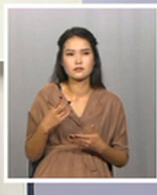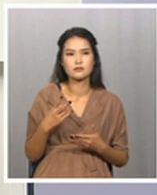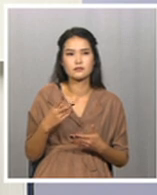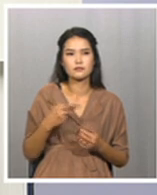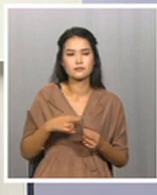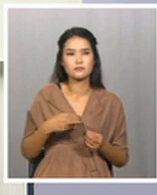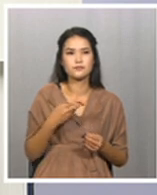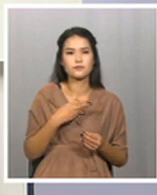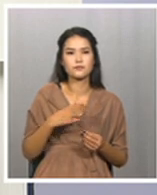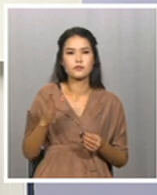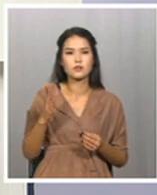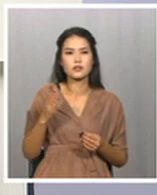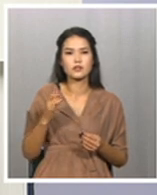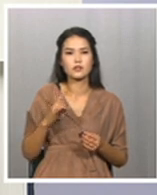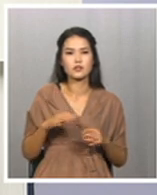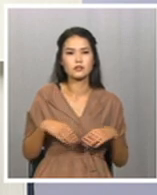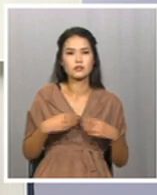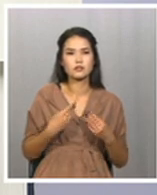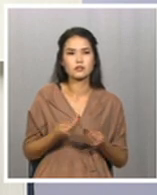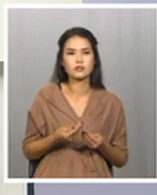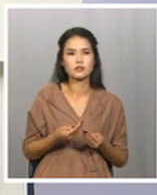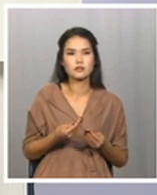біздің сайттың адресі берілген.